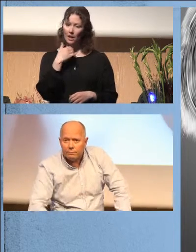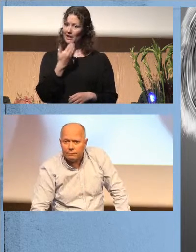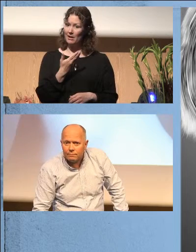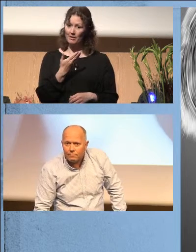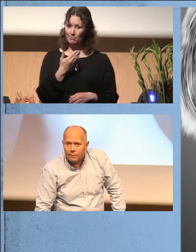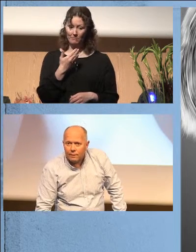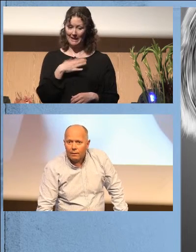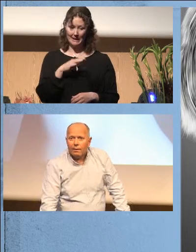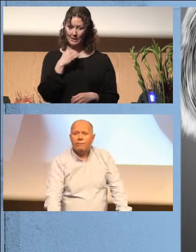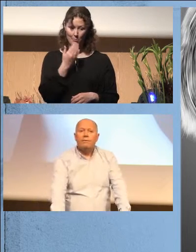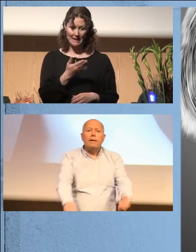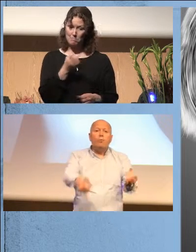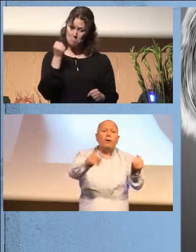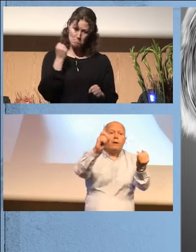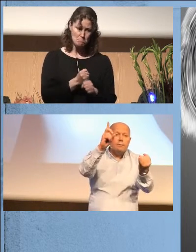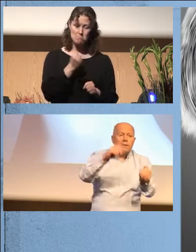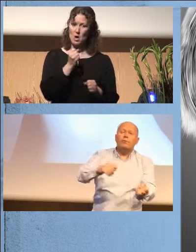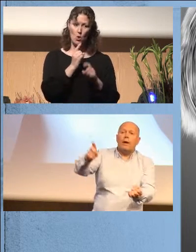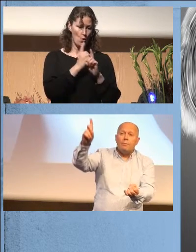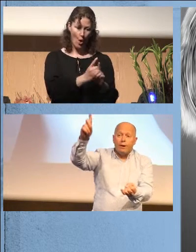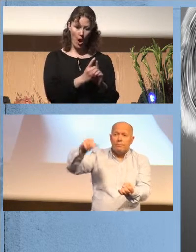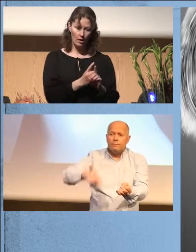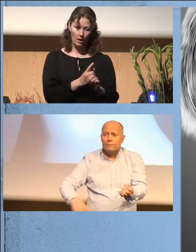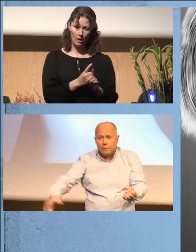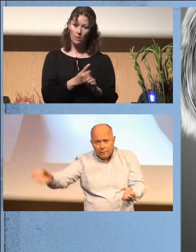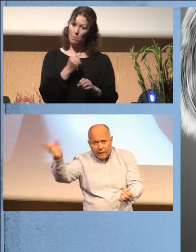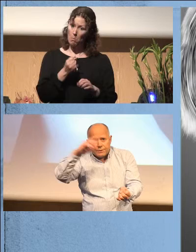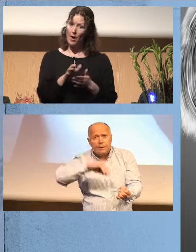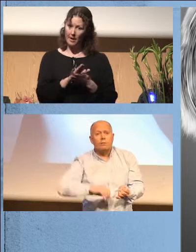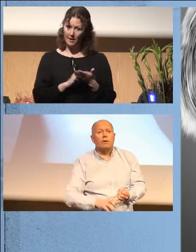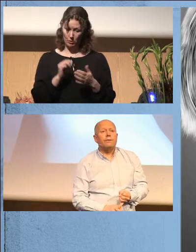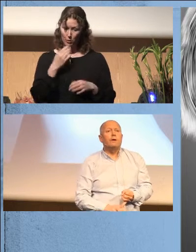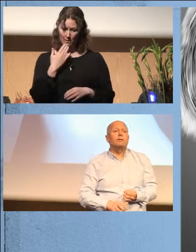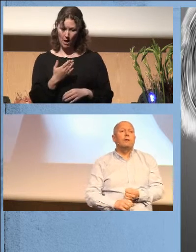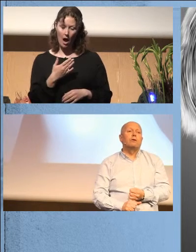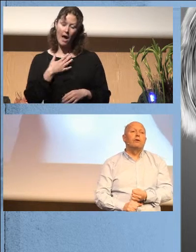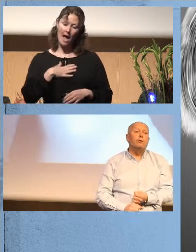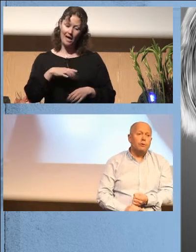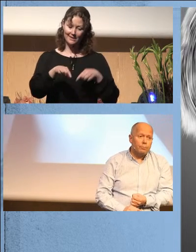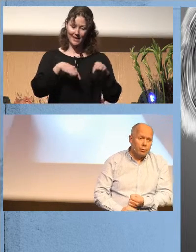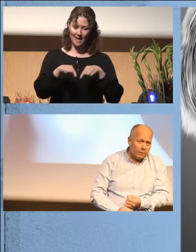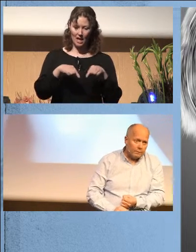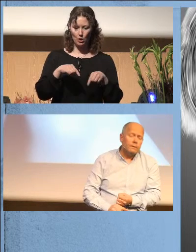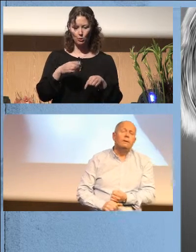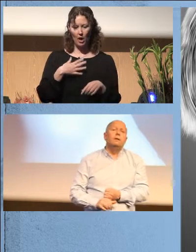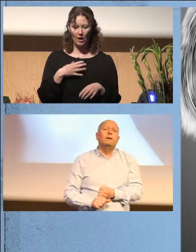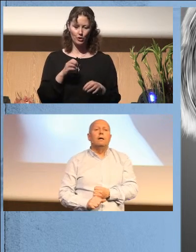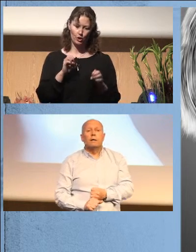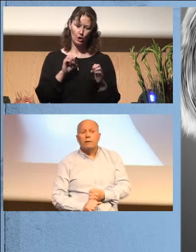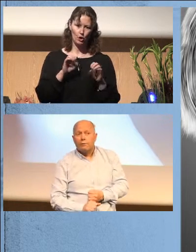lojale. Vi må regne med, det bra. Helsedirektoratet har satt lyset på